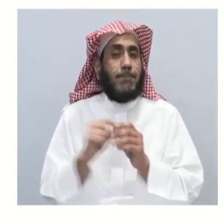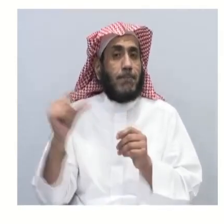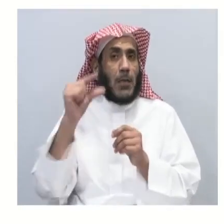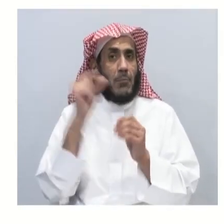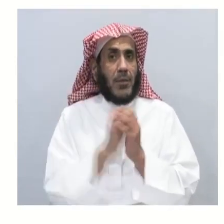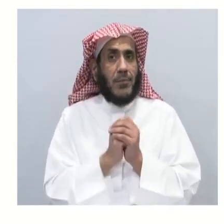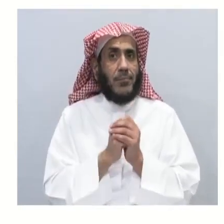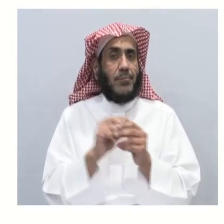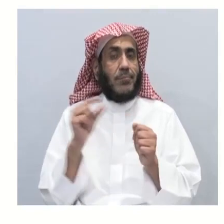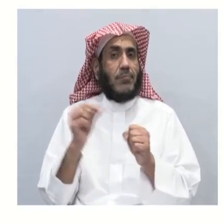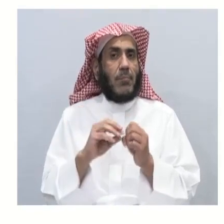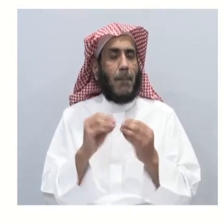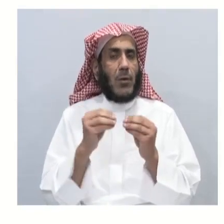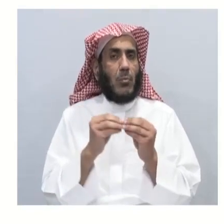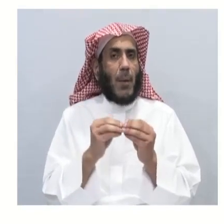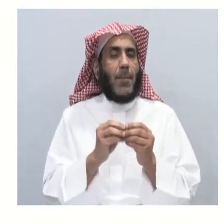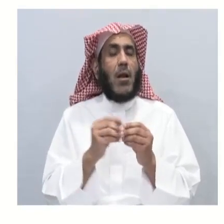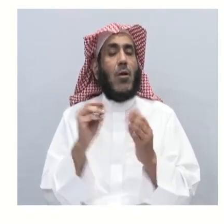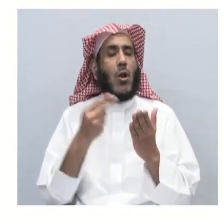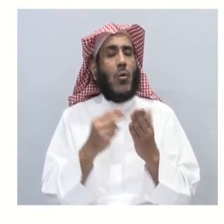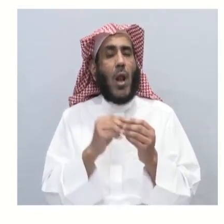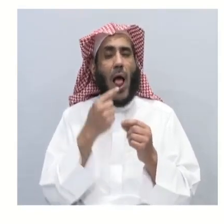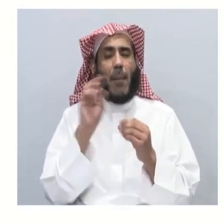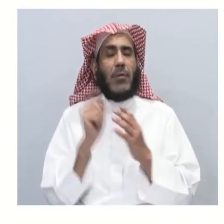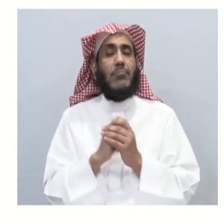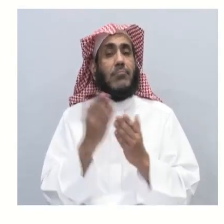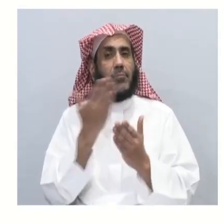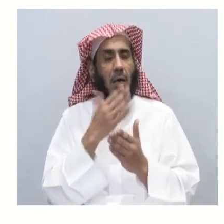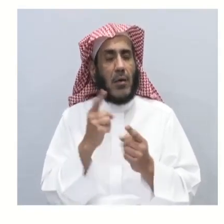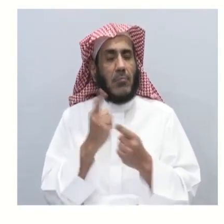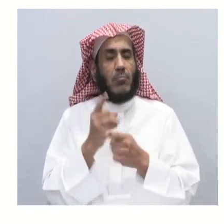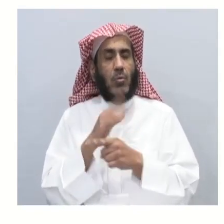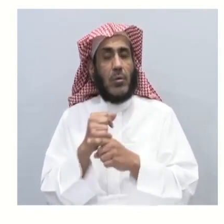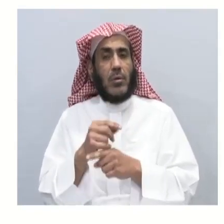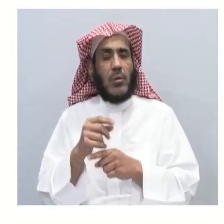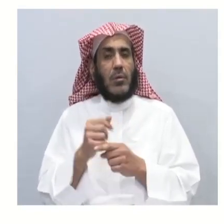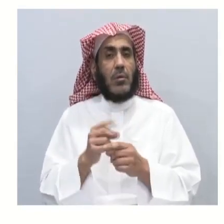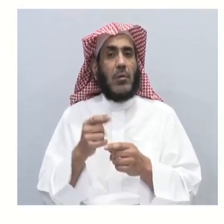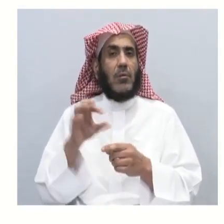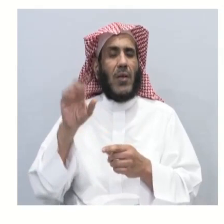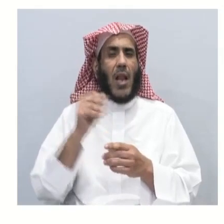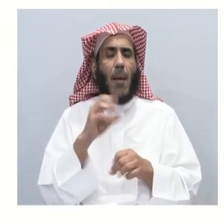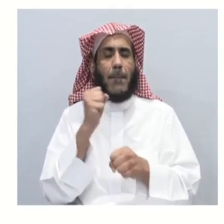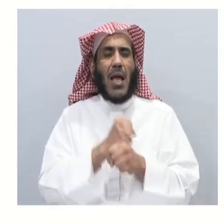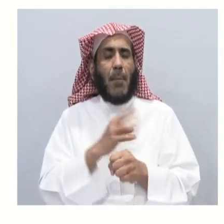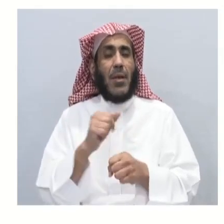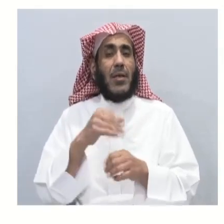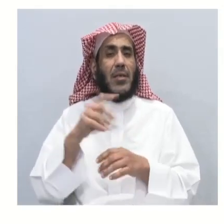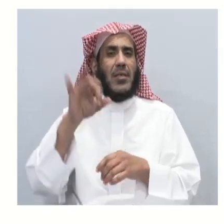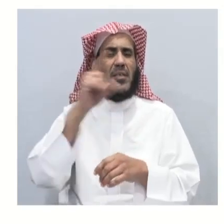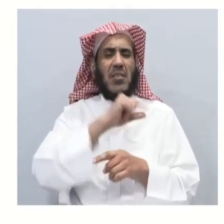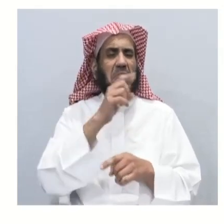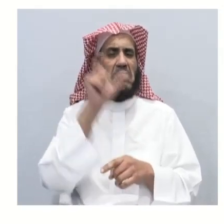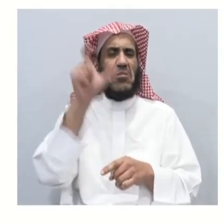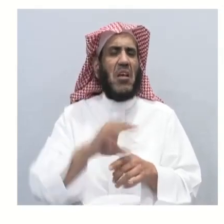الكلمات المكتوبة باللون الأحمر. نقرأ: فإن لم يعمل الإنسان فلا